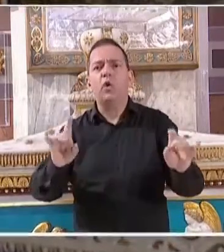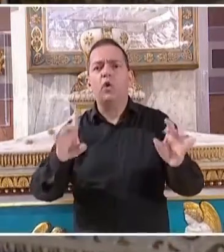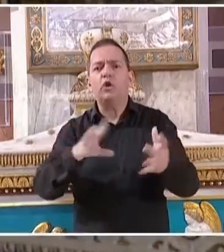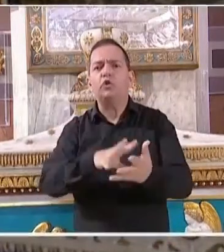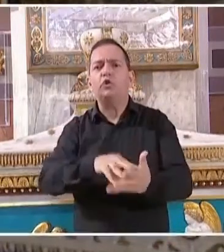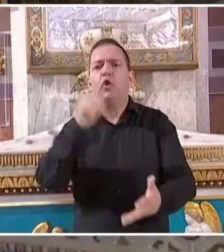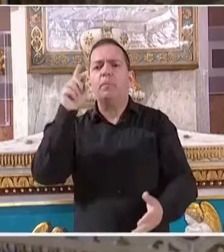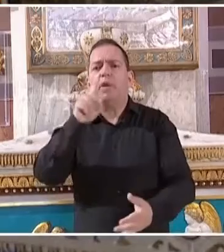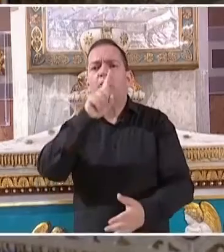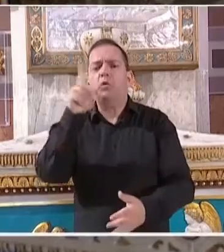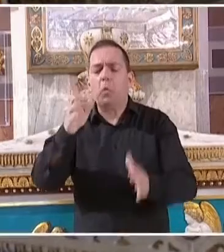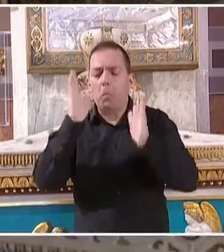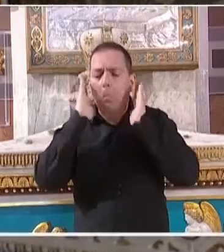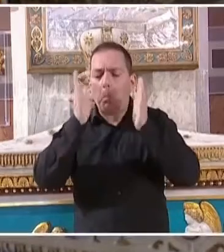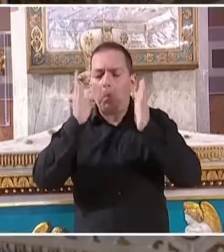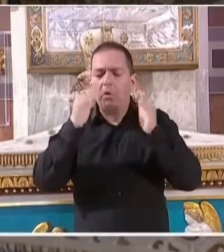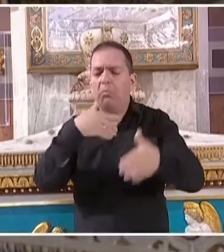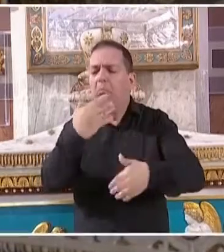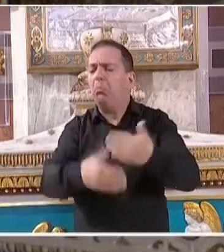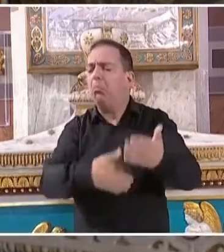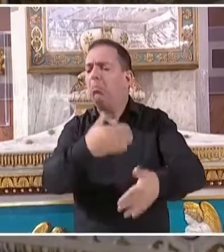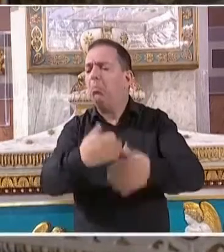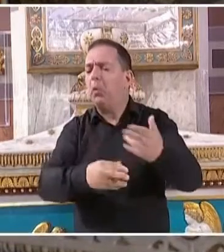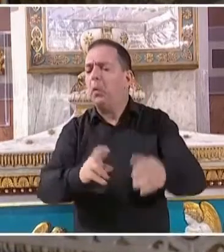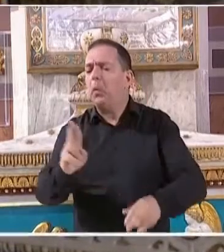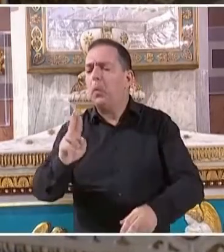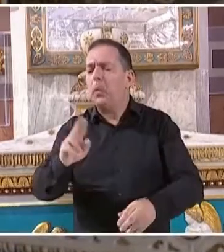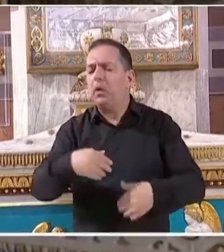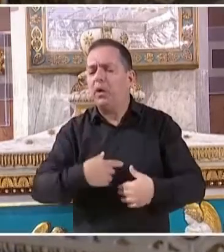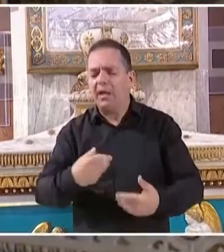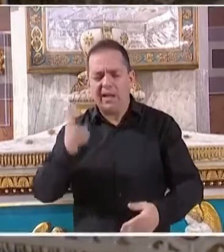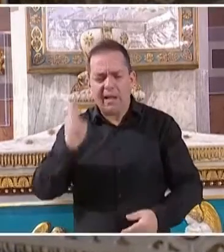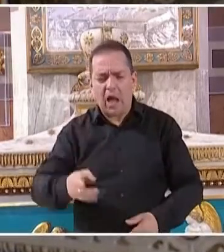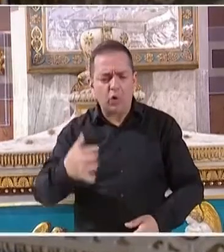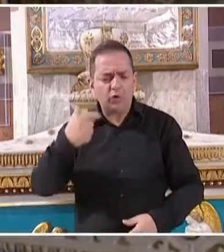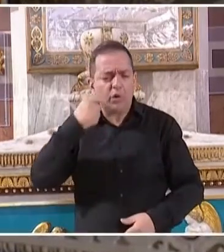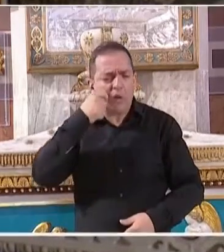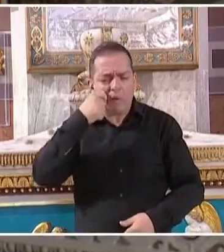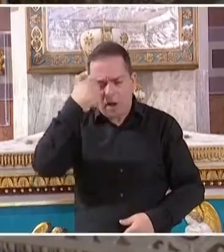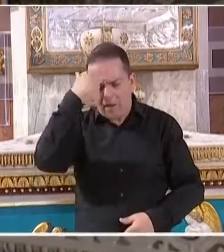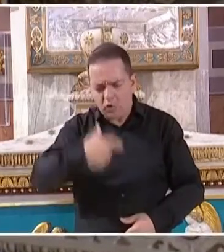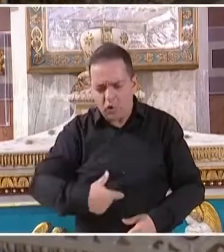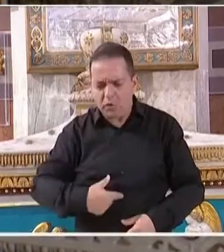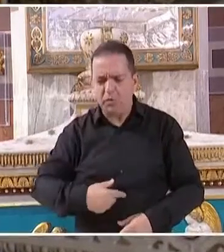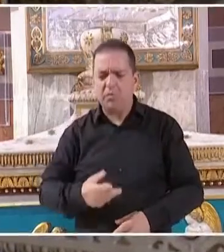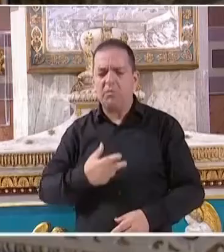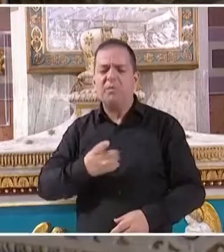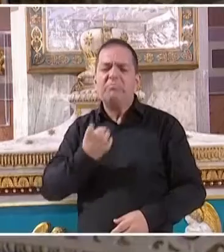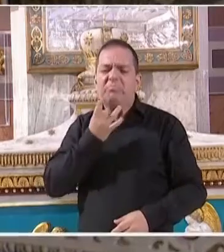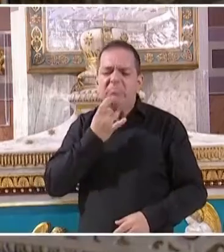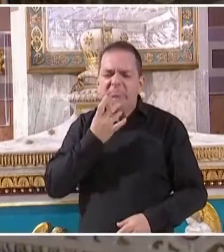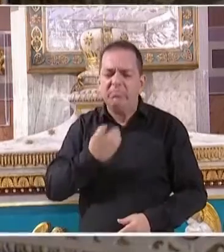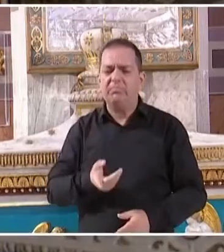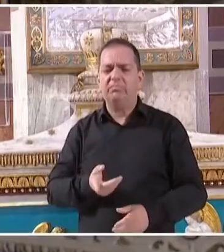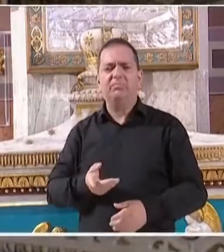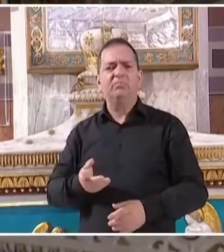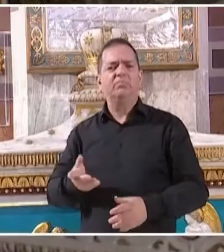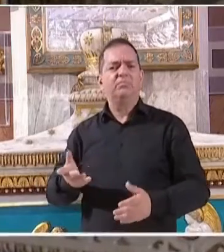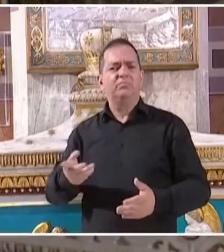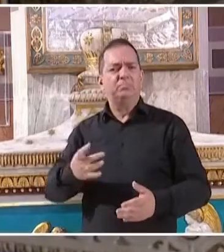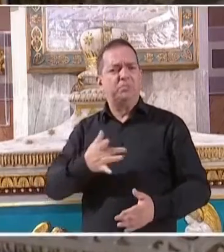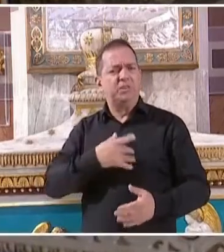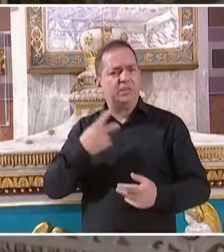ζωή, τον κακό εαυτόν μου, την αναλγησία. Να σωθώ από